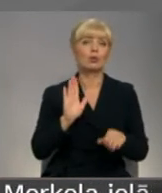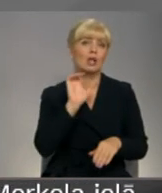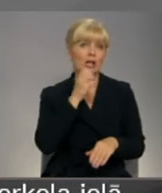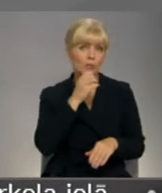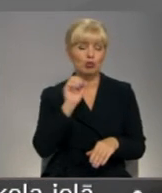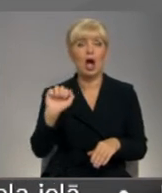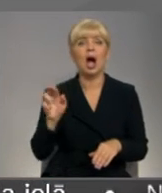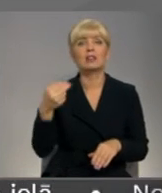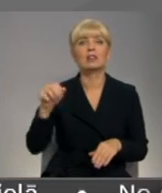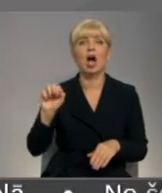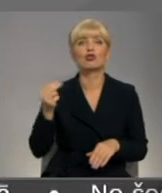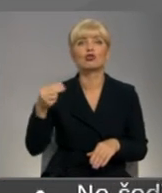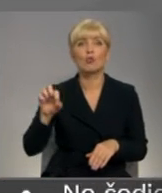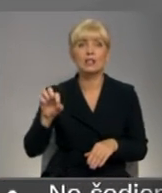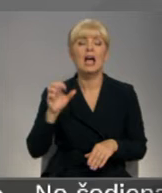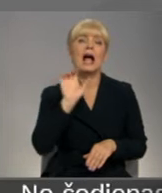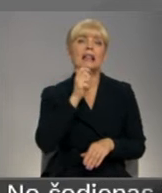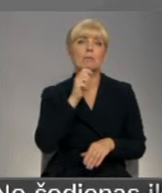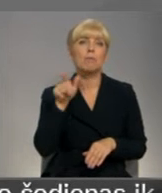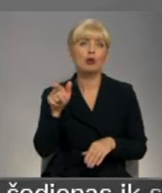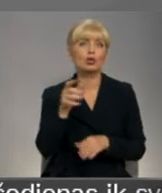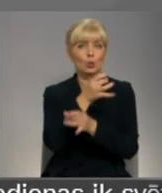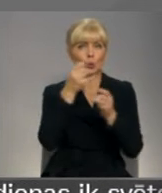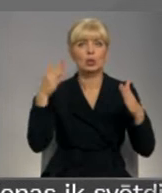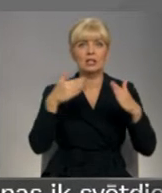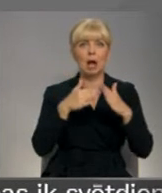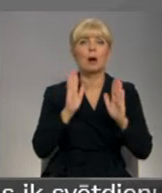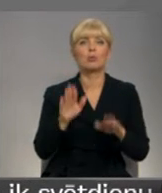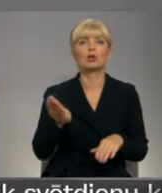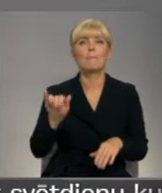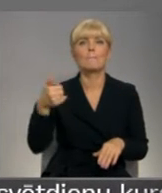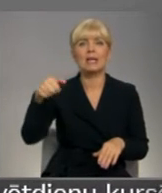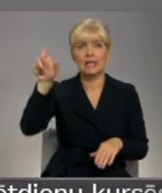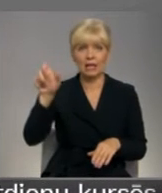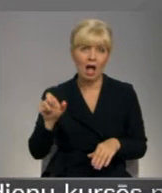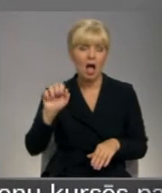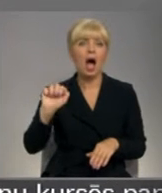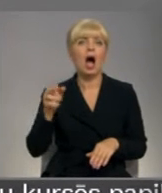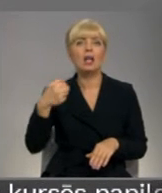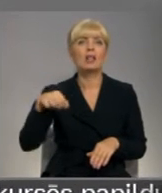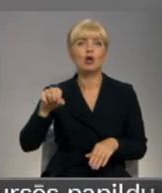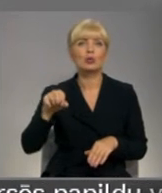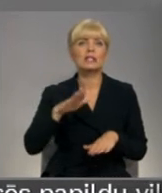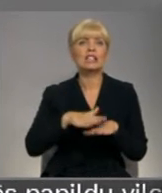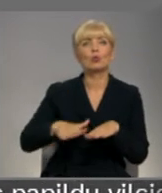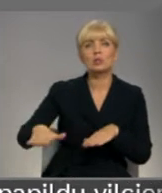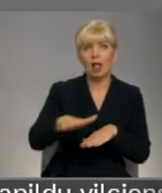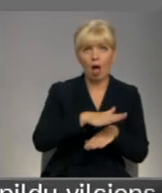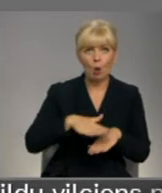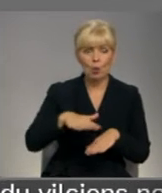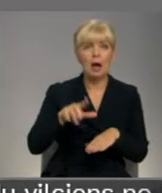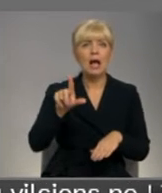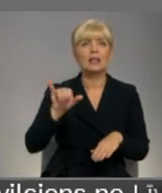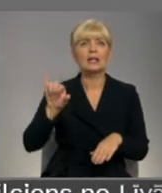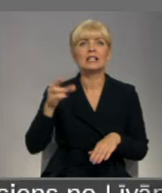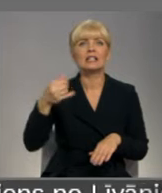un Ādažos. Limbažos pie kultūras nama būs Maija Migla, bet Ādažos tirgus laukumā Madara Līcīte. Atgādinu, ka